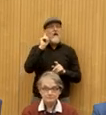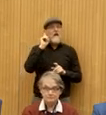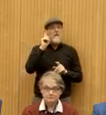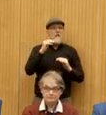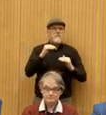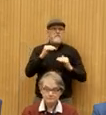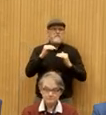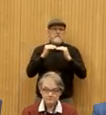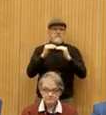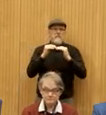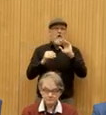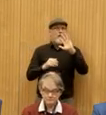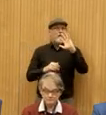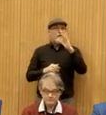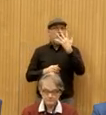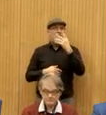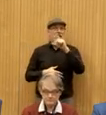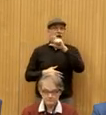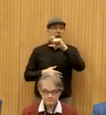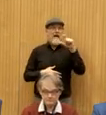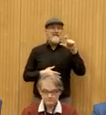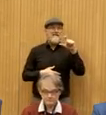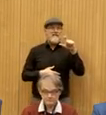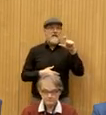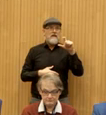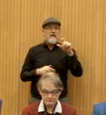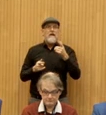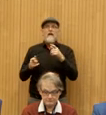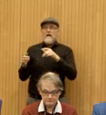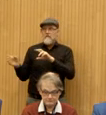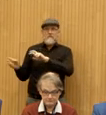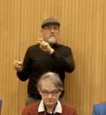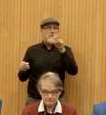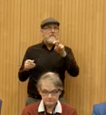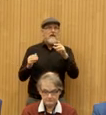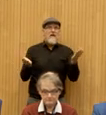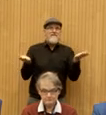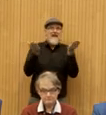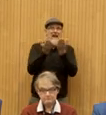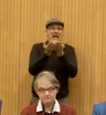Demnach war ich von der 1. bis zur 4. Klasse in meinen Möglichkeiten beschränkt.